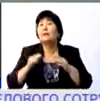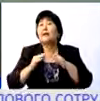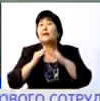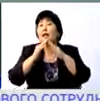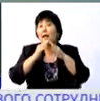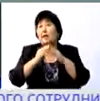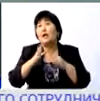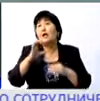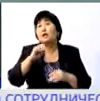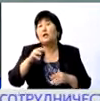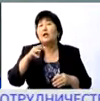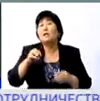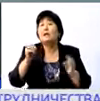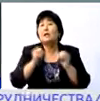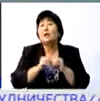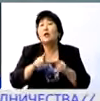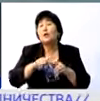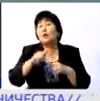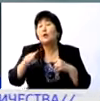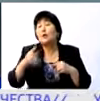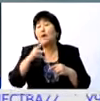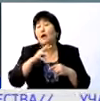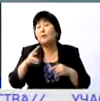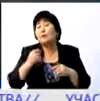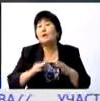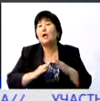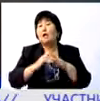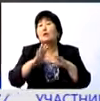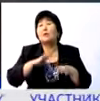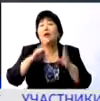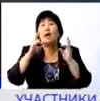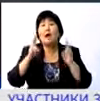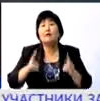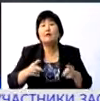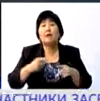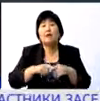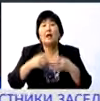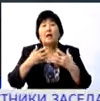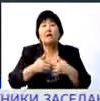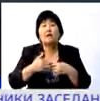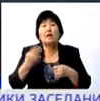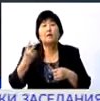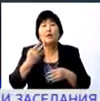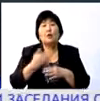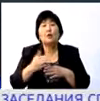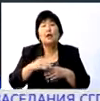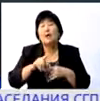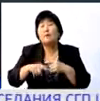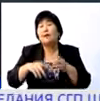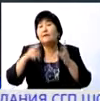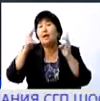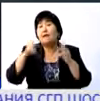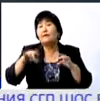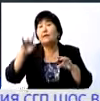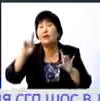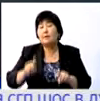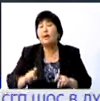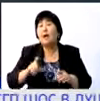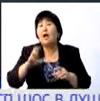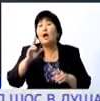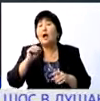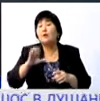союзом из 10 но спустя несколько минут после запуска произошло аварийное отключение двигатели второй ступени последовал аварийная посадка капсула с